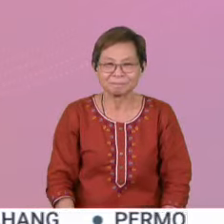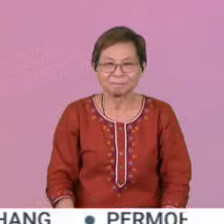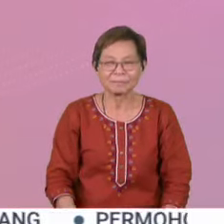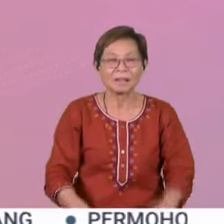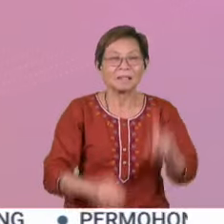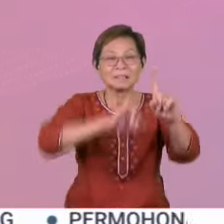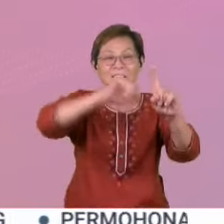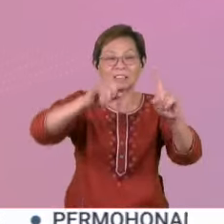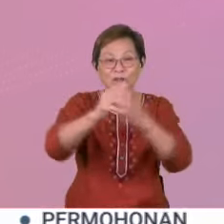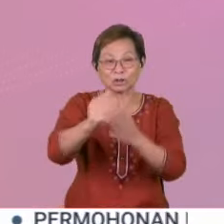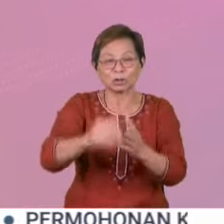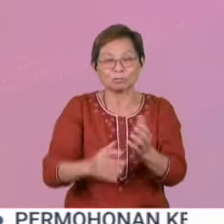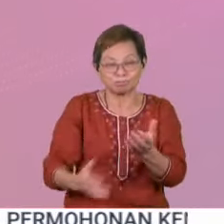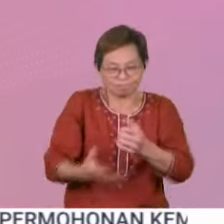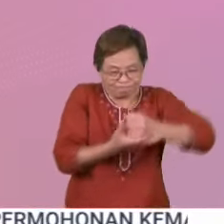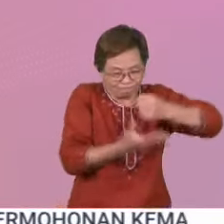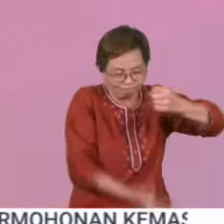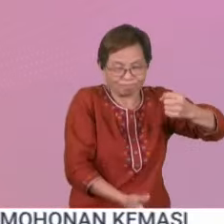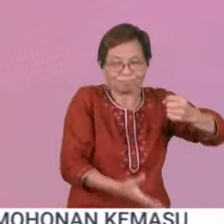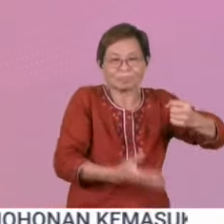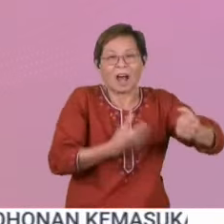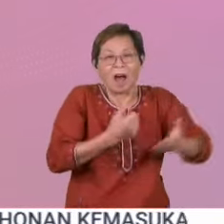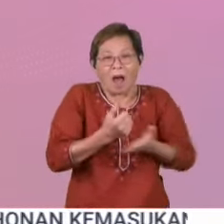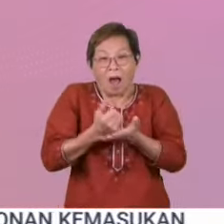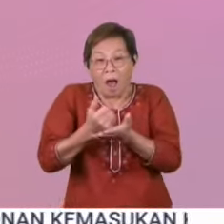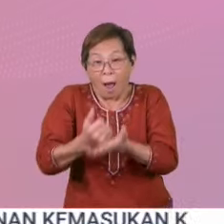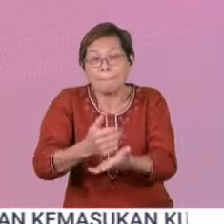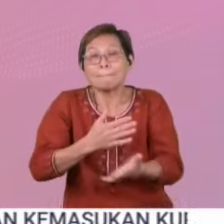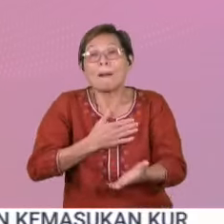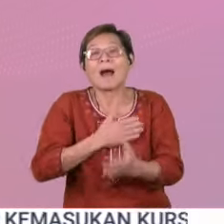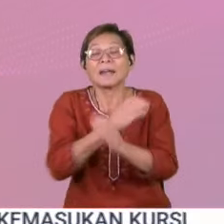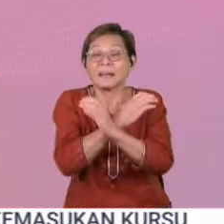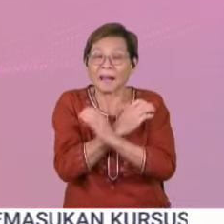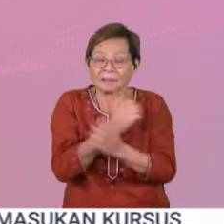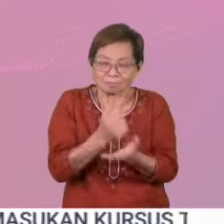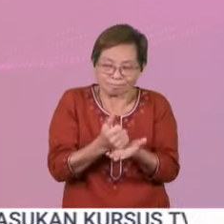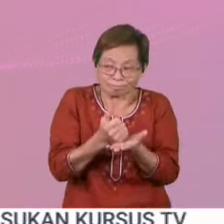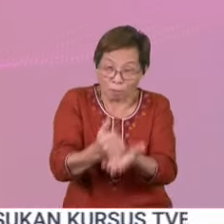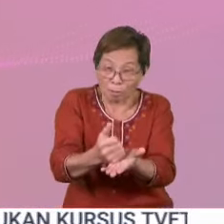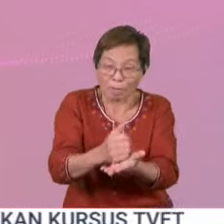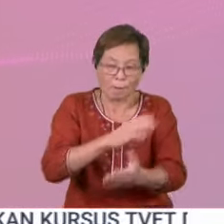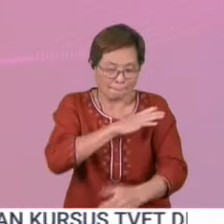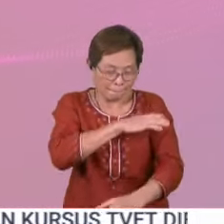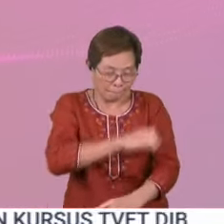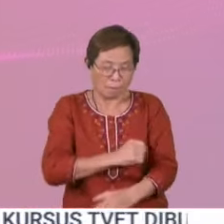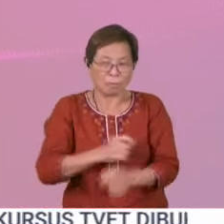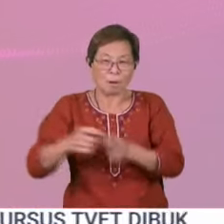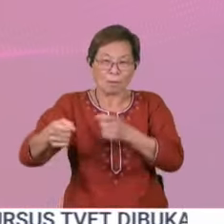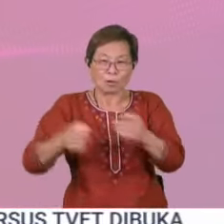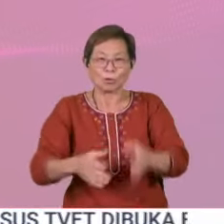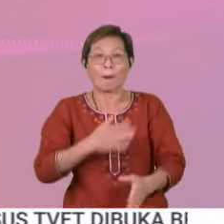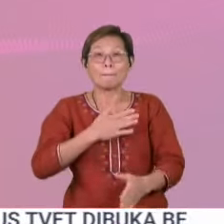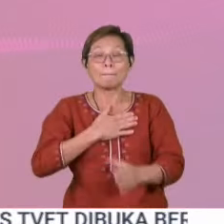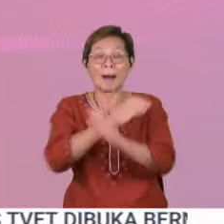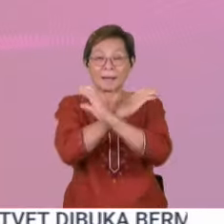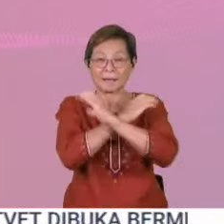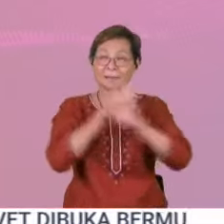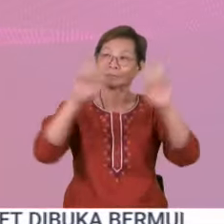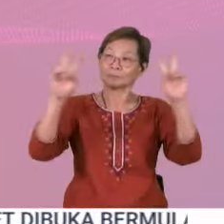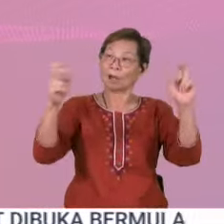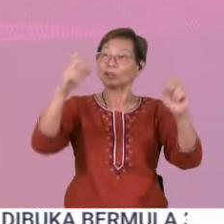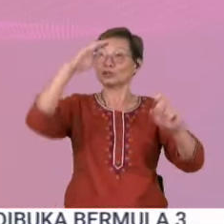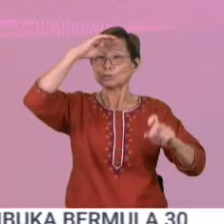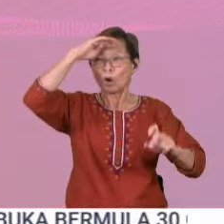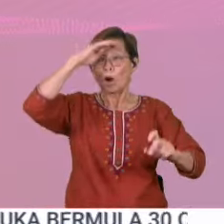Sejuta ringgit berjaya dikumpul Humanitarian Care Malaysia, MyCare, untuk disalurkan kepada Palestin. Pengurus MyCare Johor, Rozi Abdul